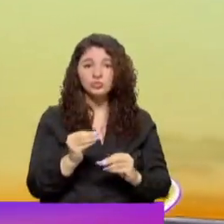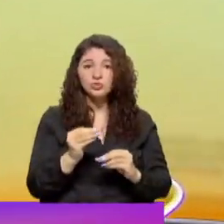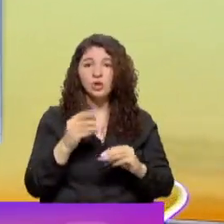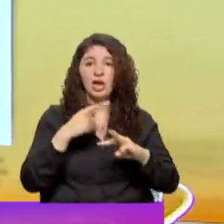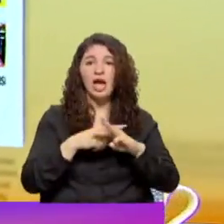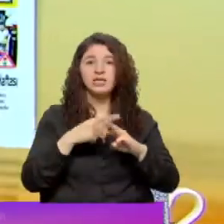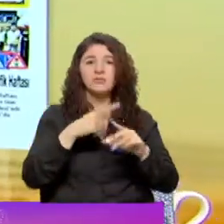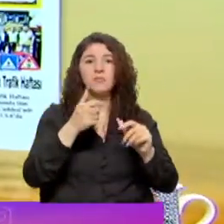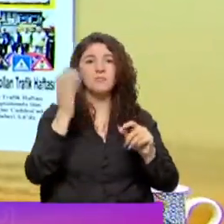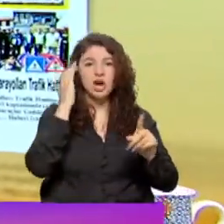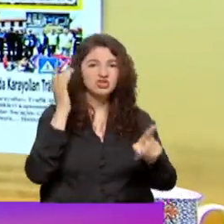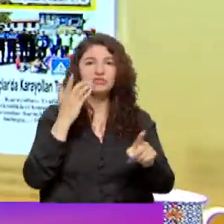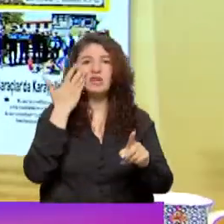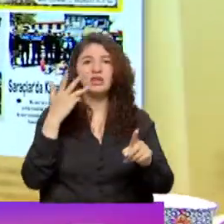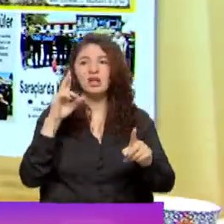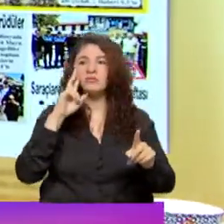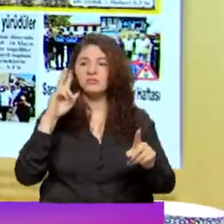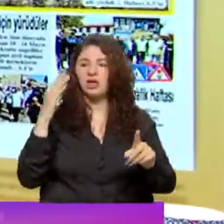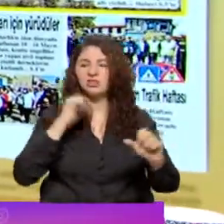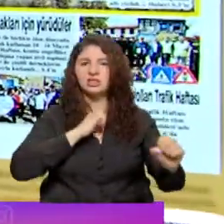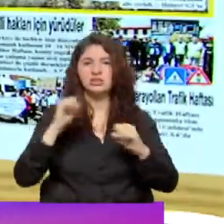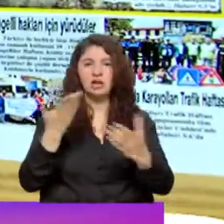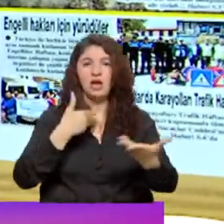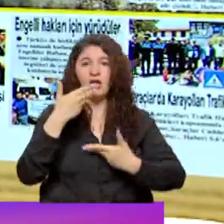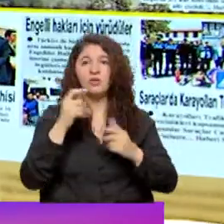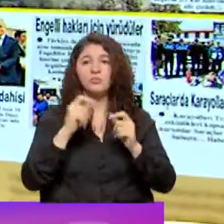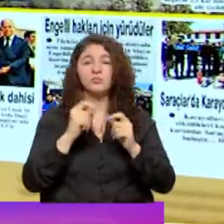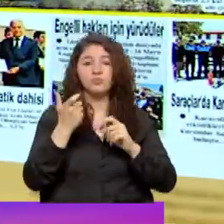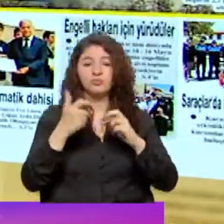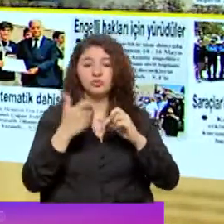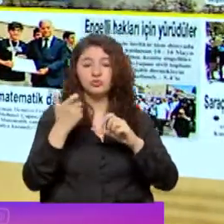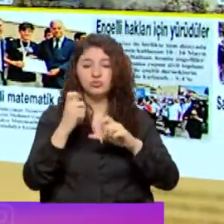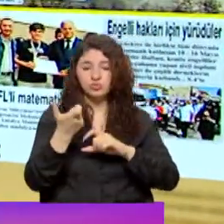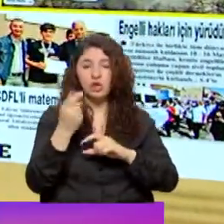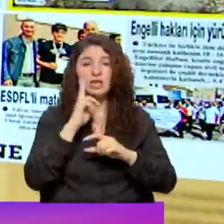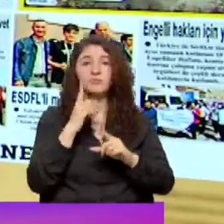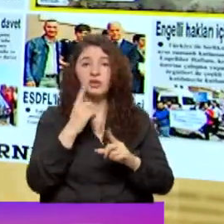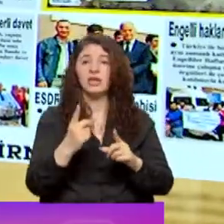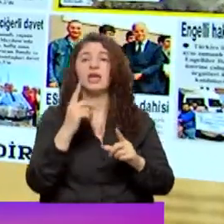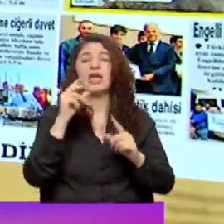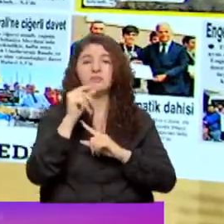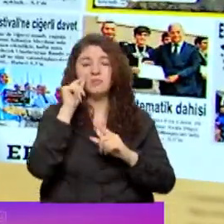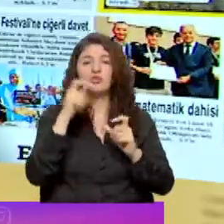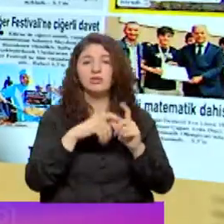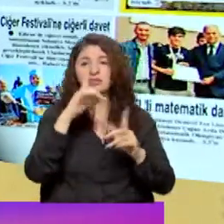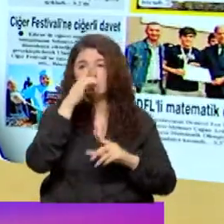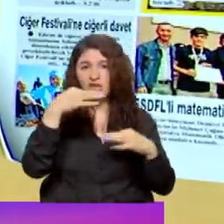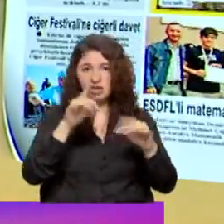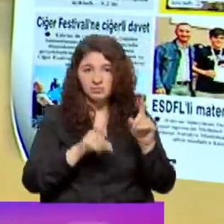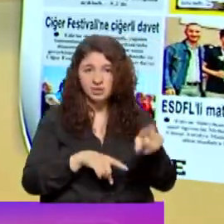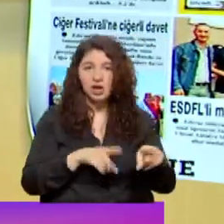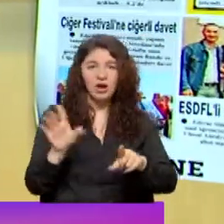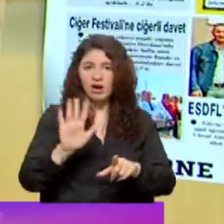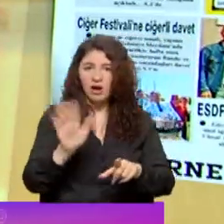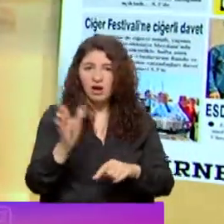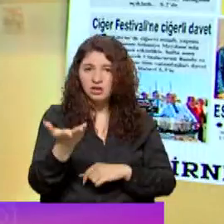Erkan başın ve izleyicilerini tepkisini ifade etmiştir bu Şen kalıyor ki İsmail Bey günaydın yalnızca Eskişehir